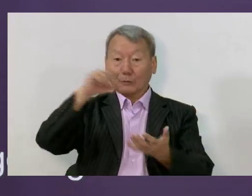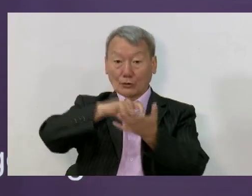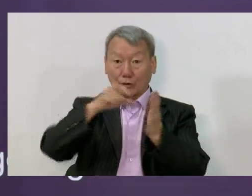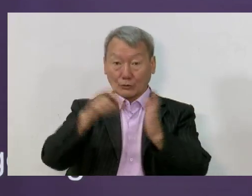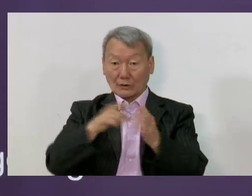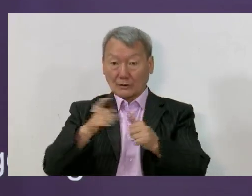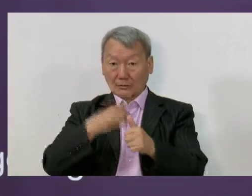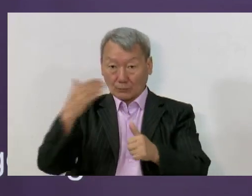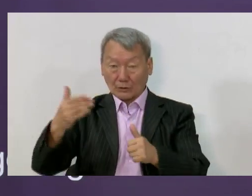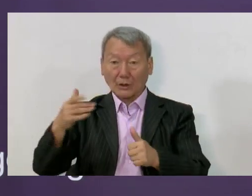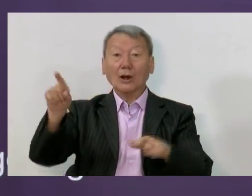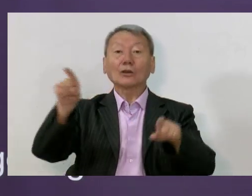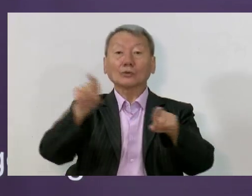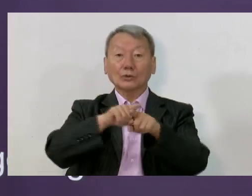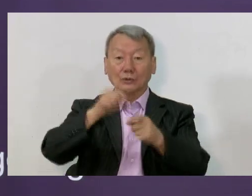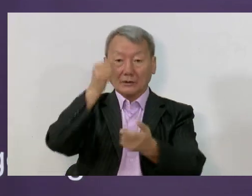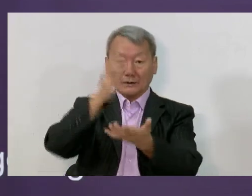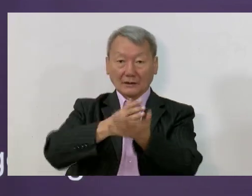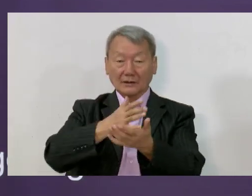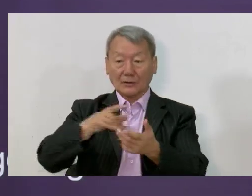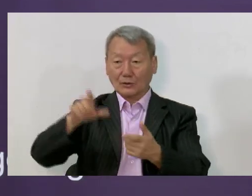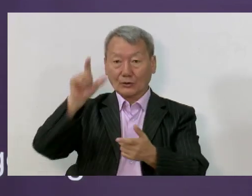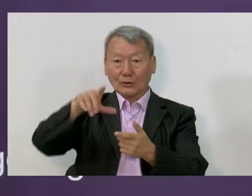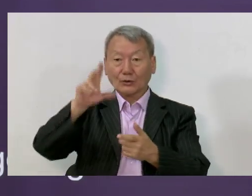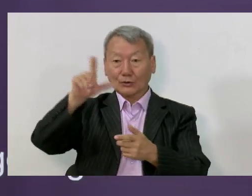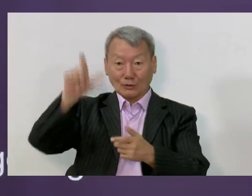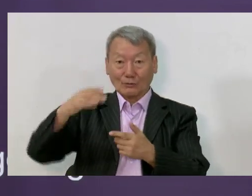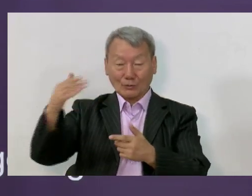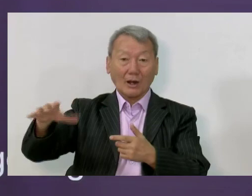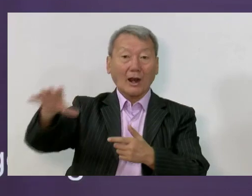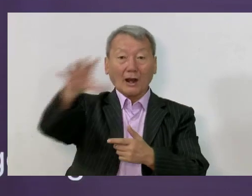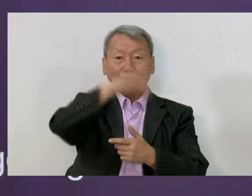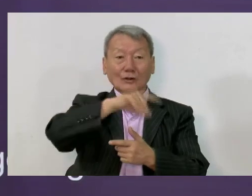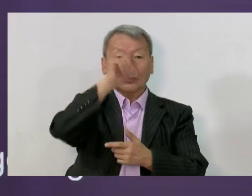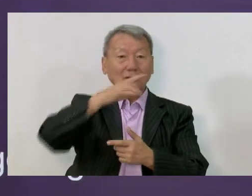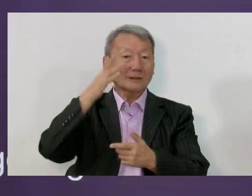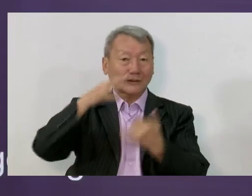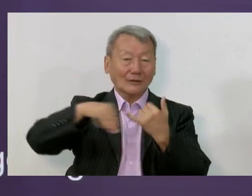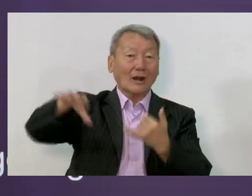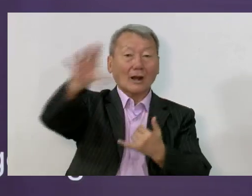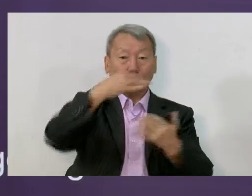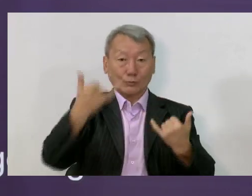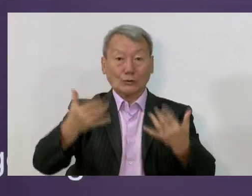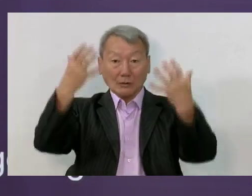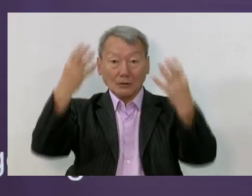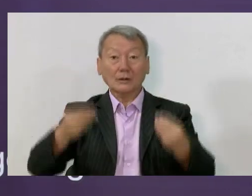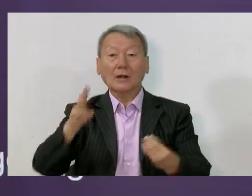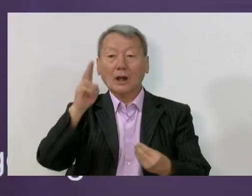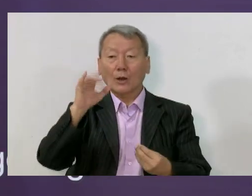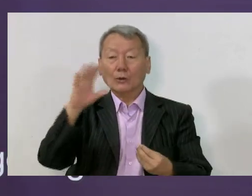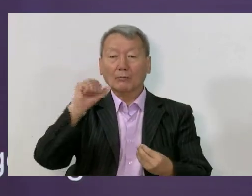штабтының атынан, үшін дөлі презбор-бортық отартылған қызматкерлерін атынан, бардық қырғыз тандықтарды бүгінгі